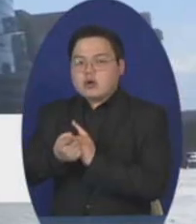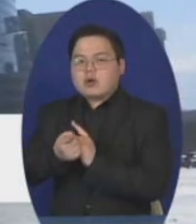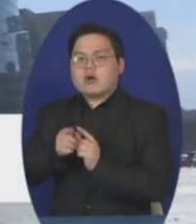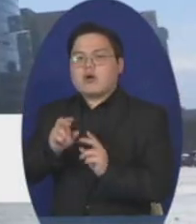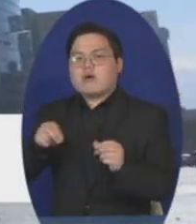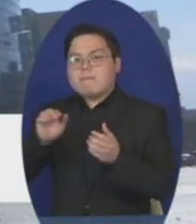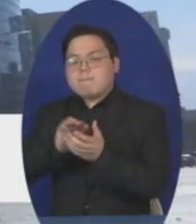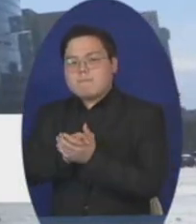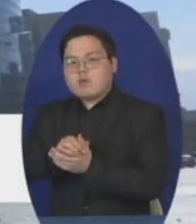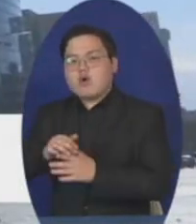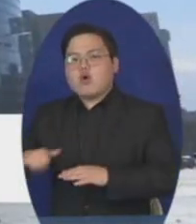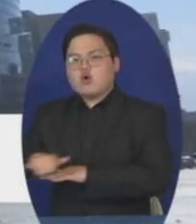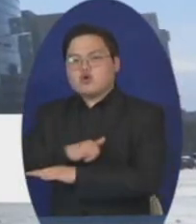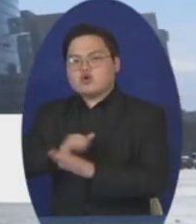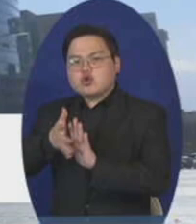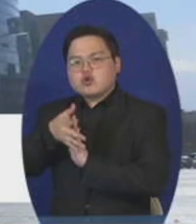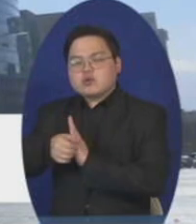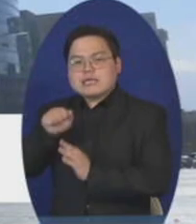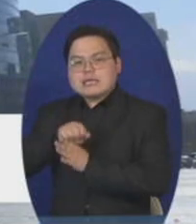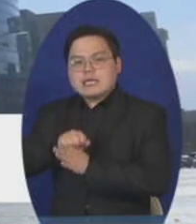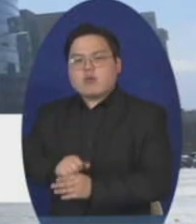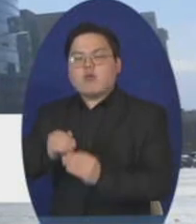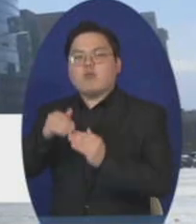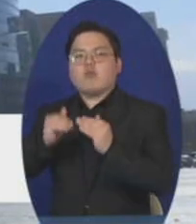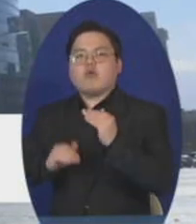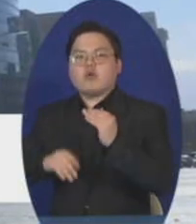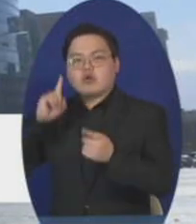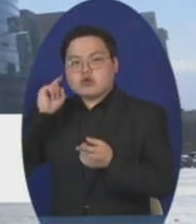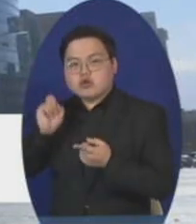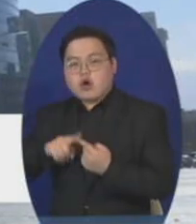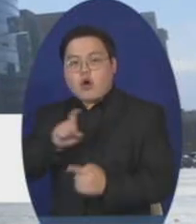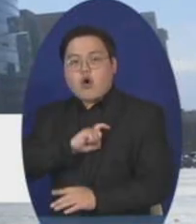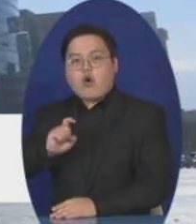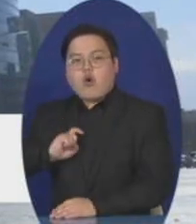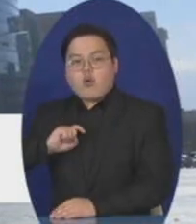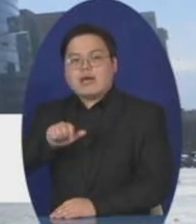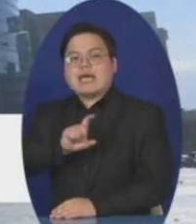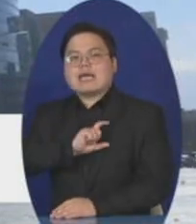дарамтыг бууруулахар зорьсон байна. Мөн хувийн хөвшлийн хөрөнгө оруулалтыг хамгаалах заалтууд багтсан гэлээ.